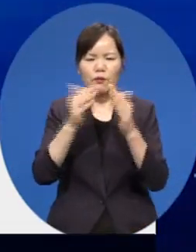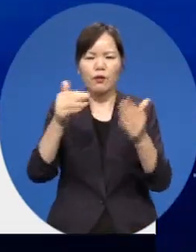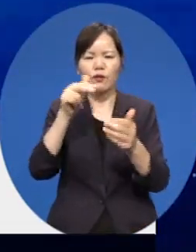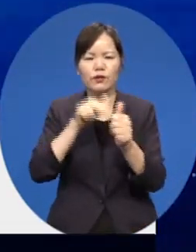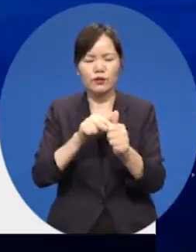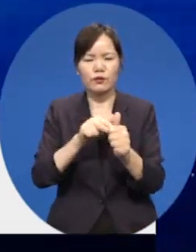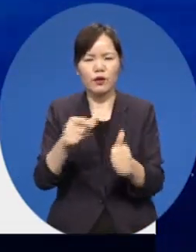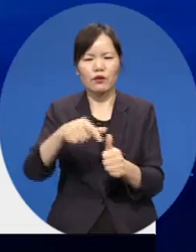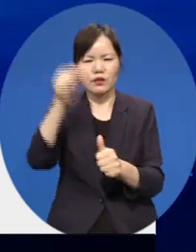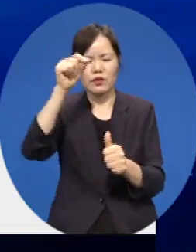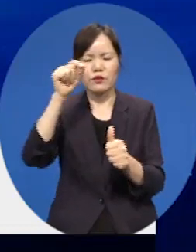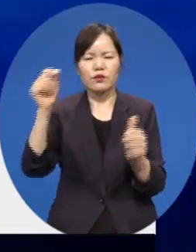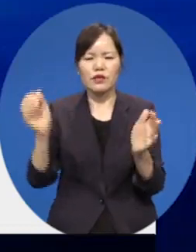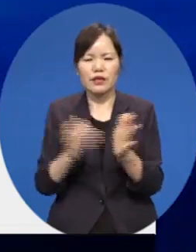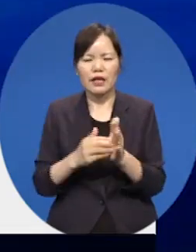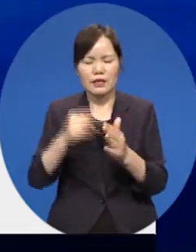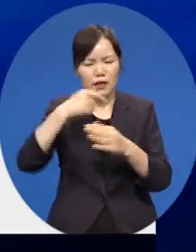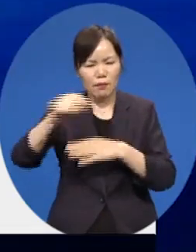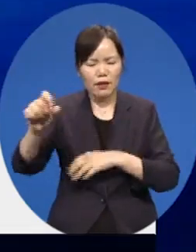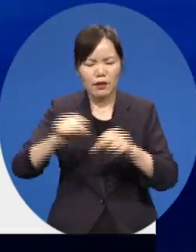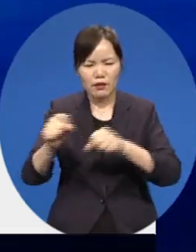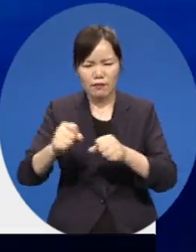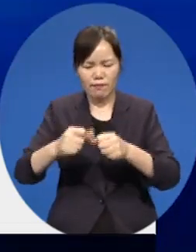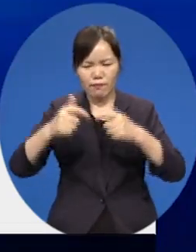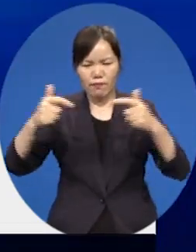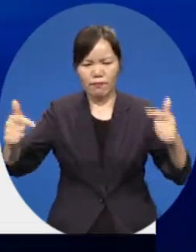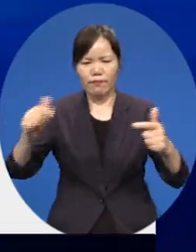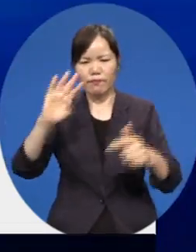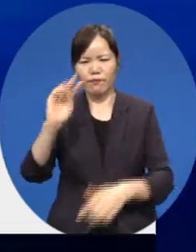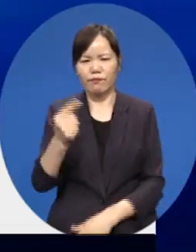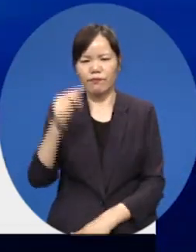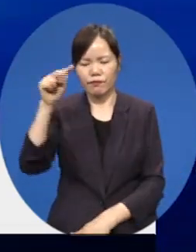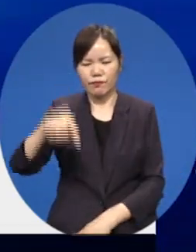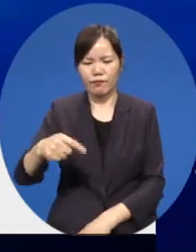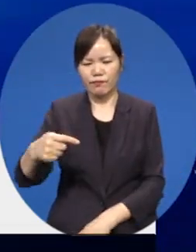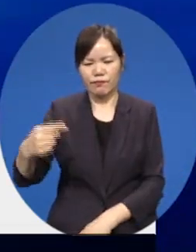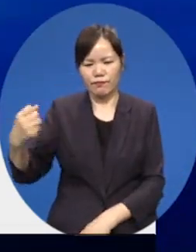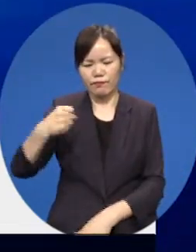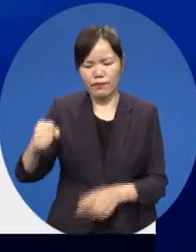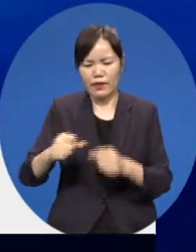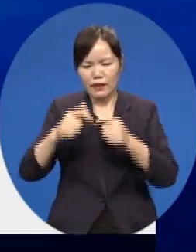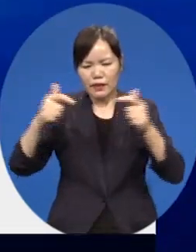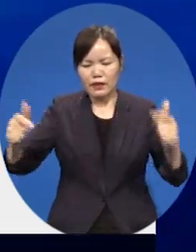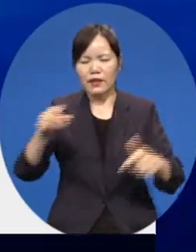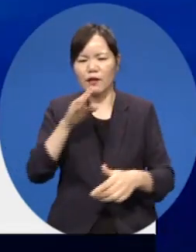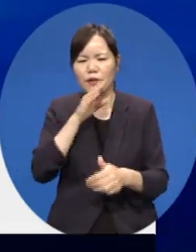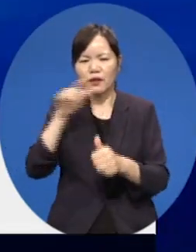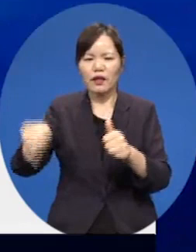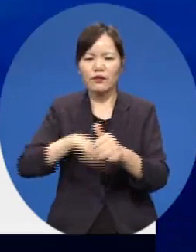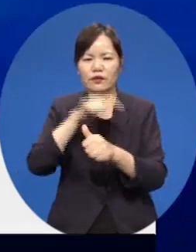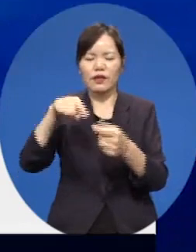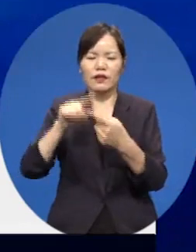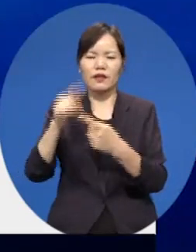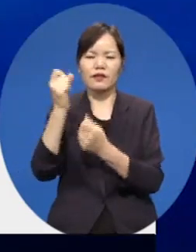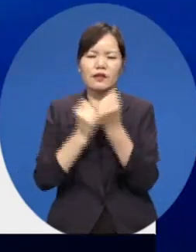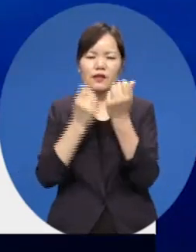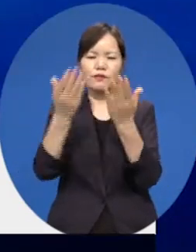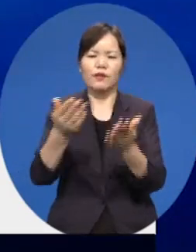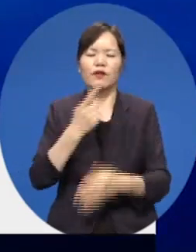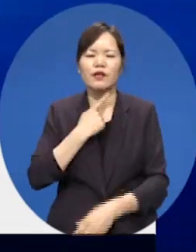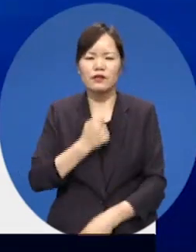때까지는 밖에서 좀 외연을 넓히고 보수의 파이를 키우는 게 맞다라고 그렇게 판세를 또 얘기하기도 했습니다.